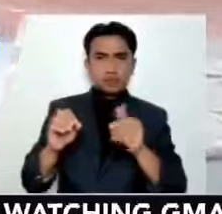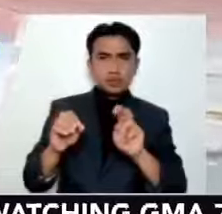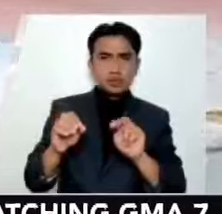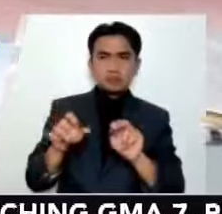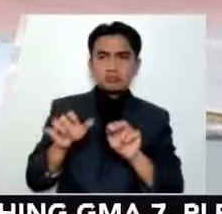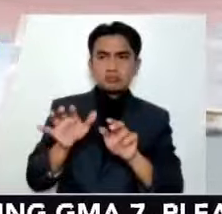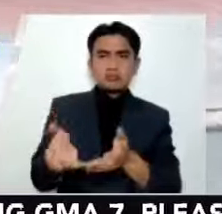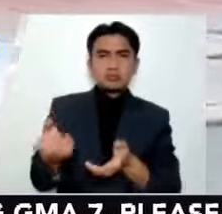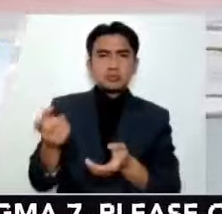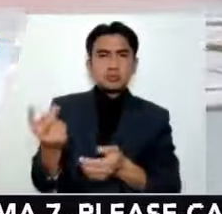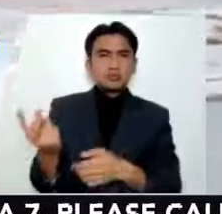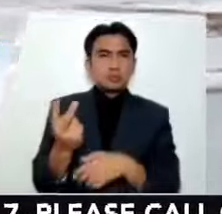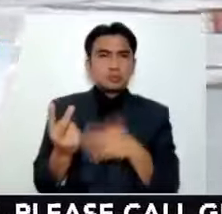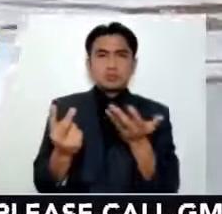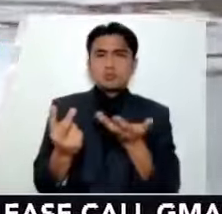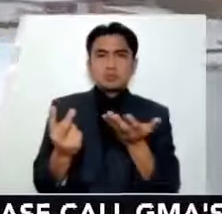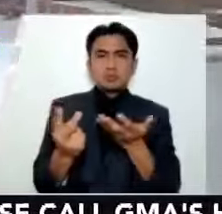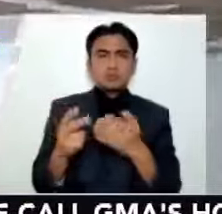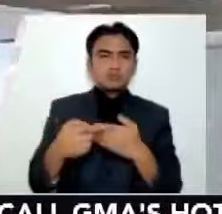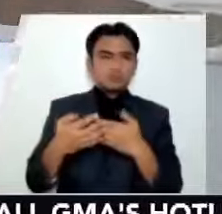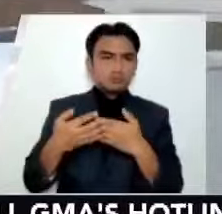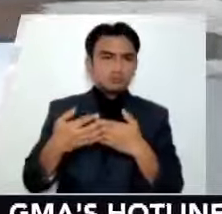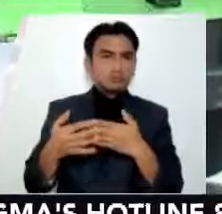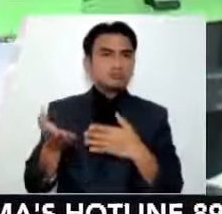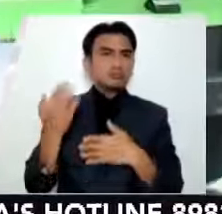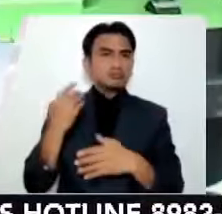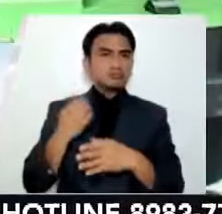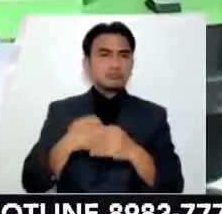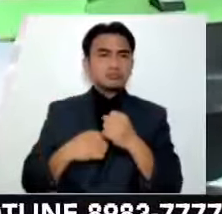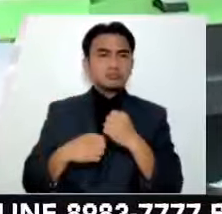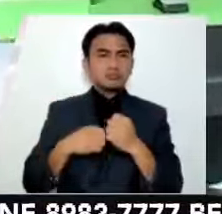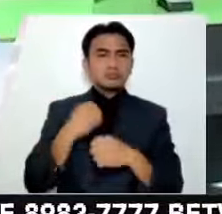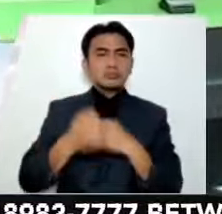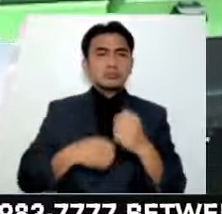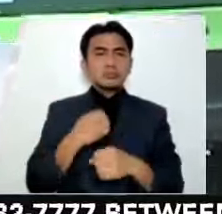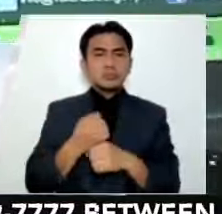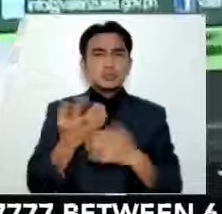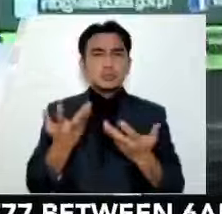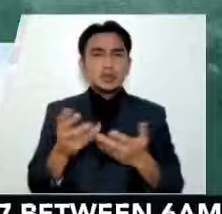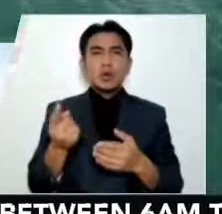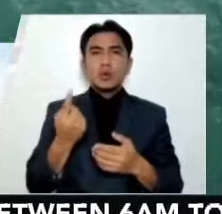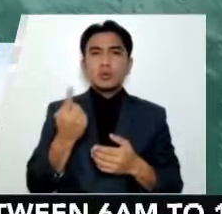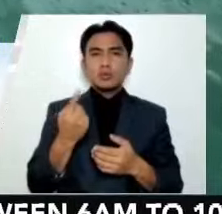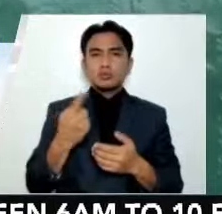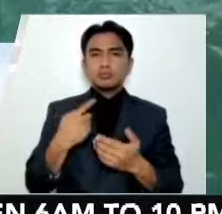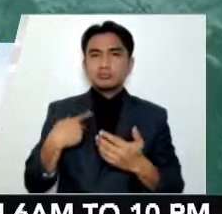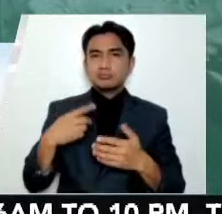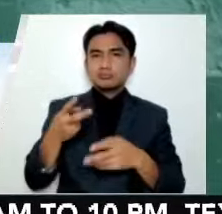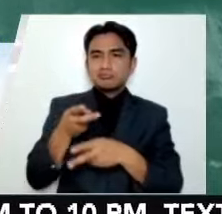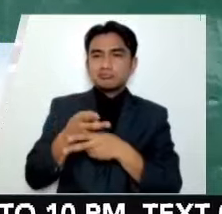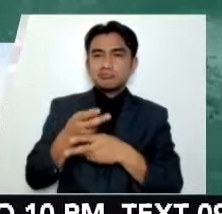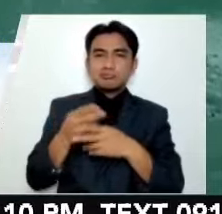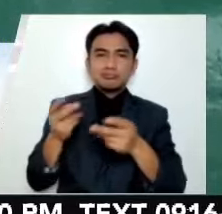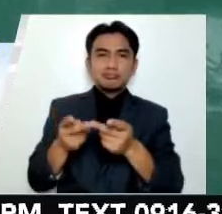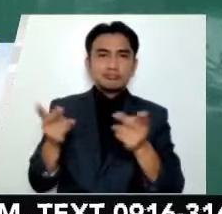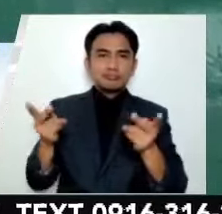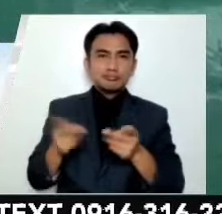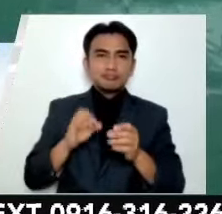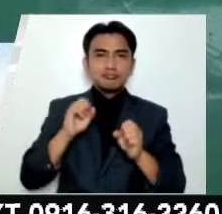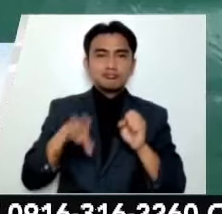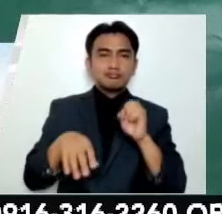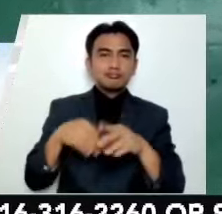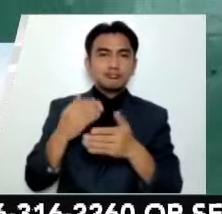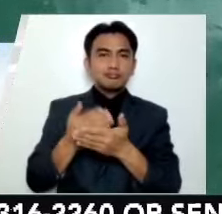dekada. Ayon naman sa barangay, puro warehouse lang ang nasa loteng iyon. Nang puntahan naman ang address ng mga Guo sa